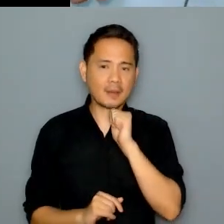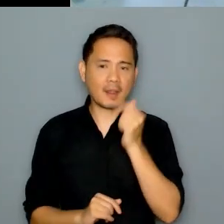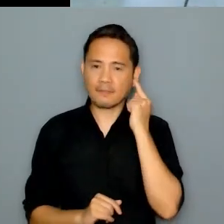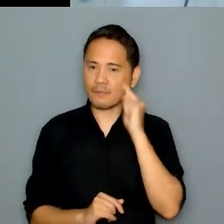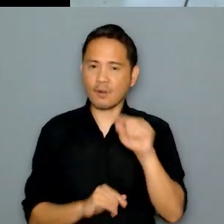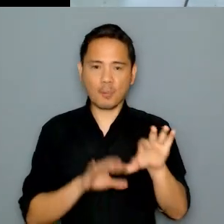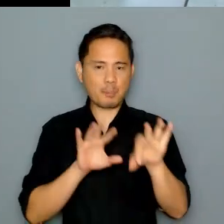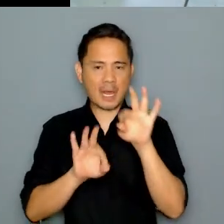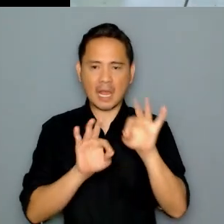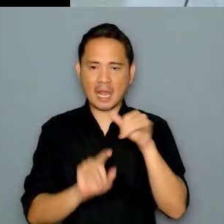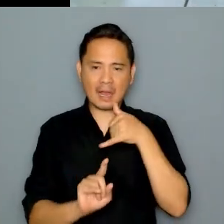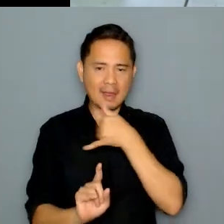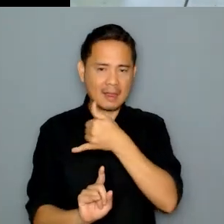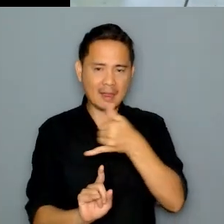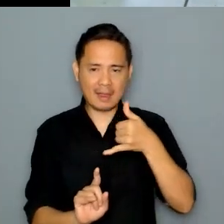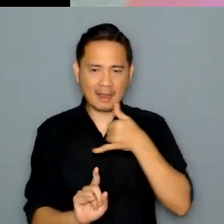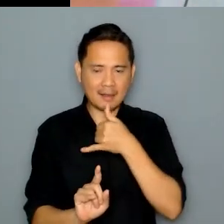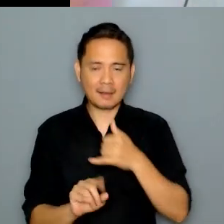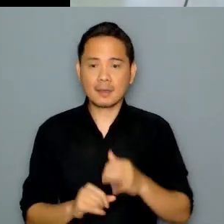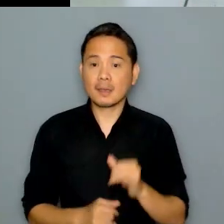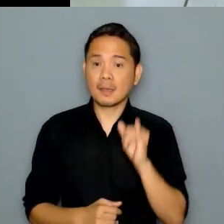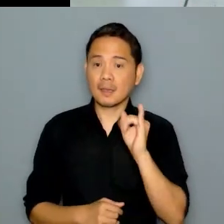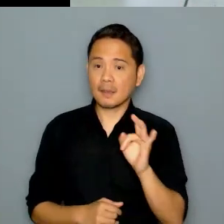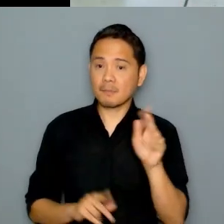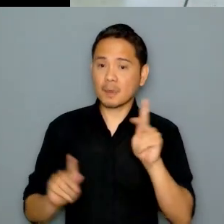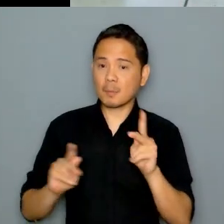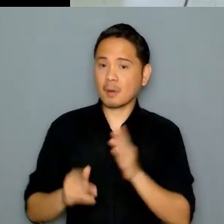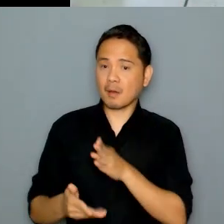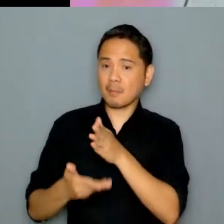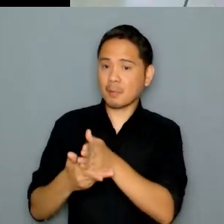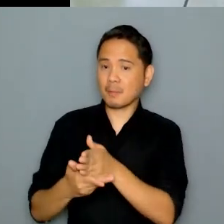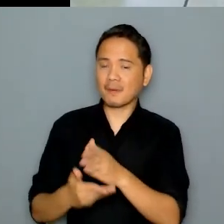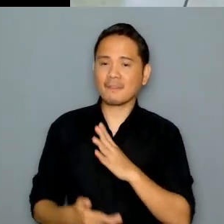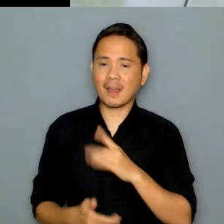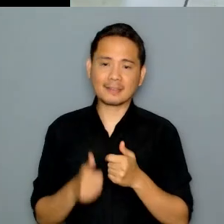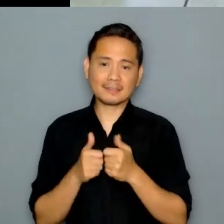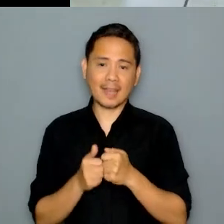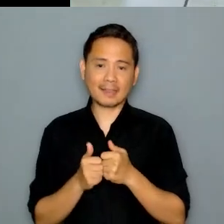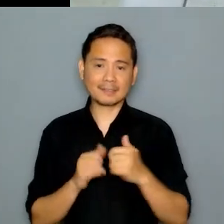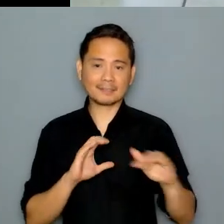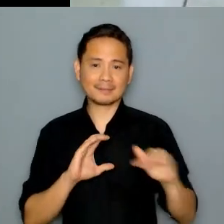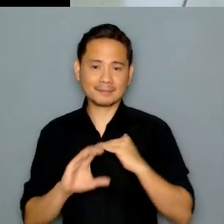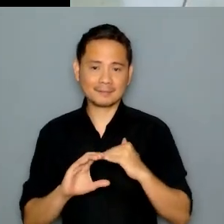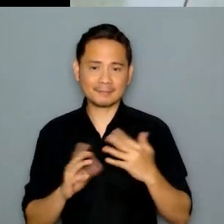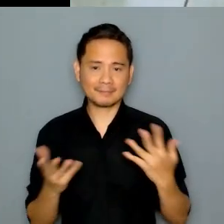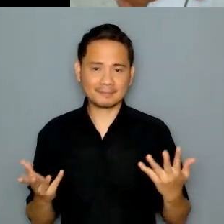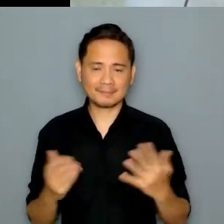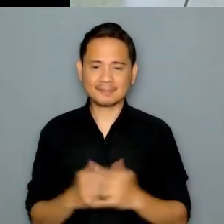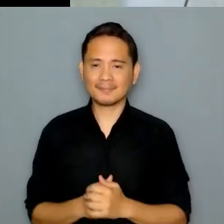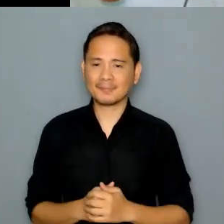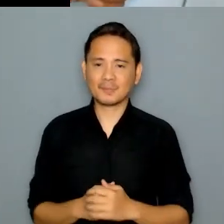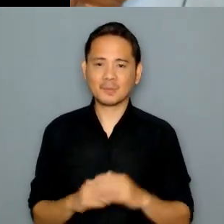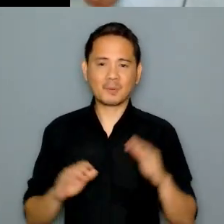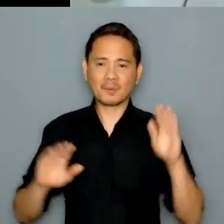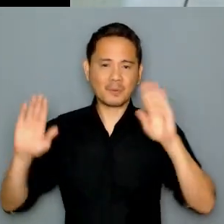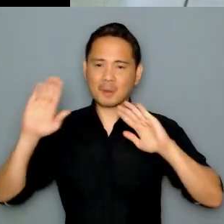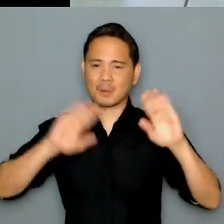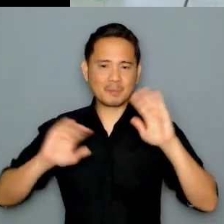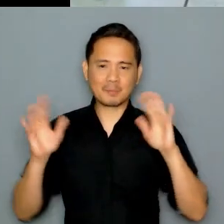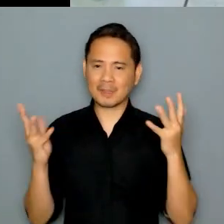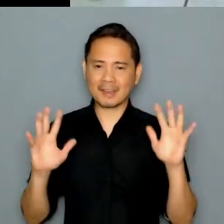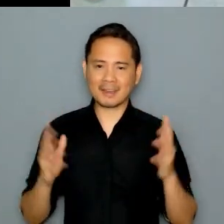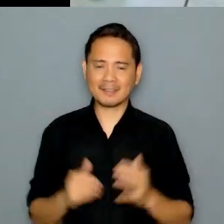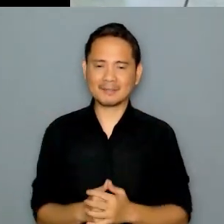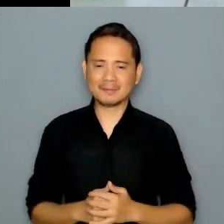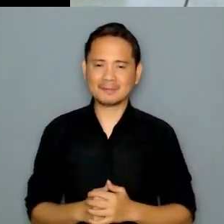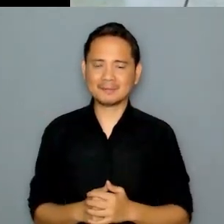pang-pulutan. Pero kung may dadayo, text nyo lang po ako. Yan. Wala pong problema. Kung